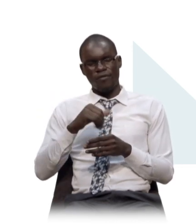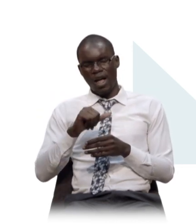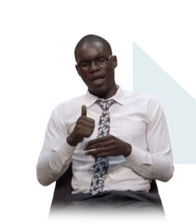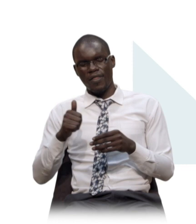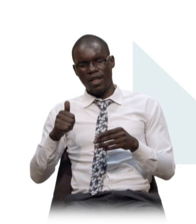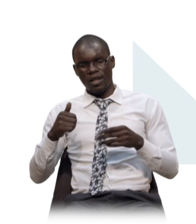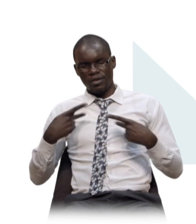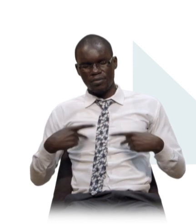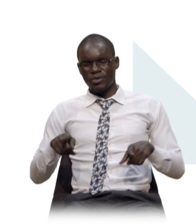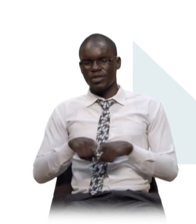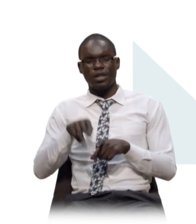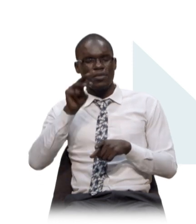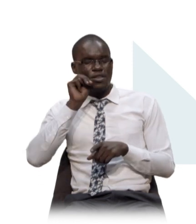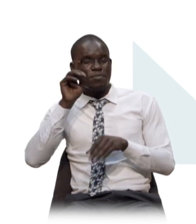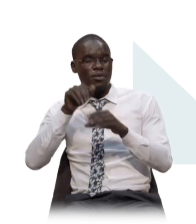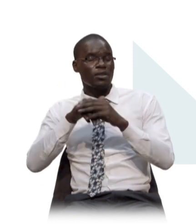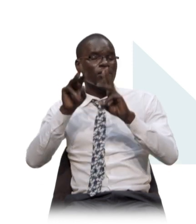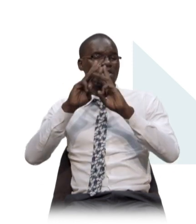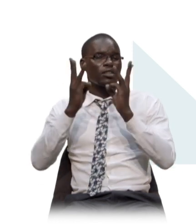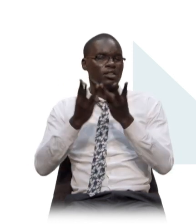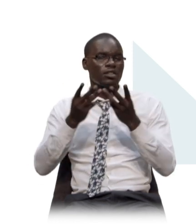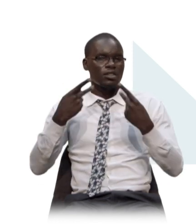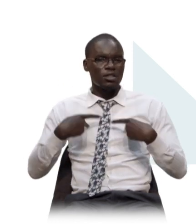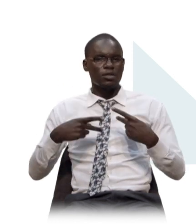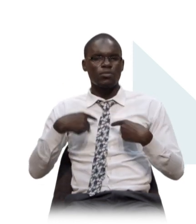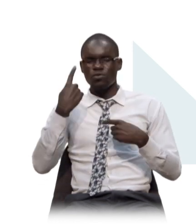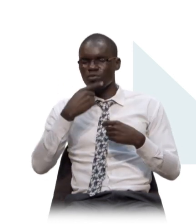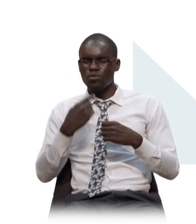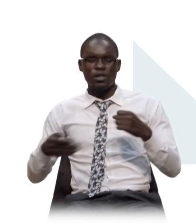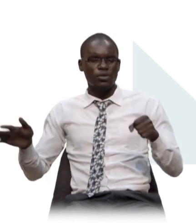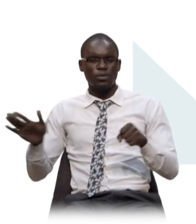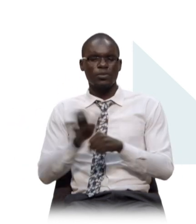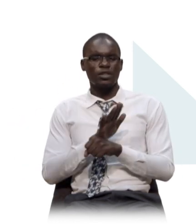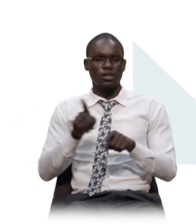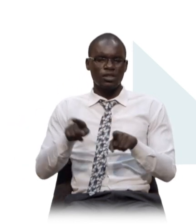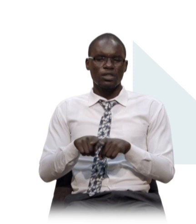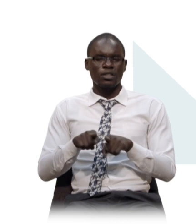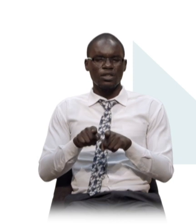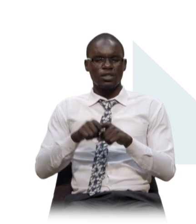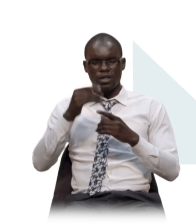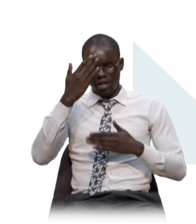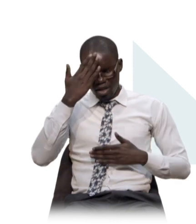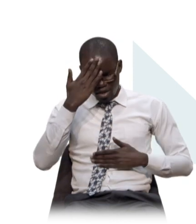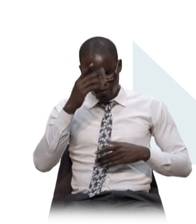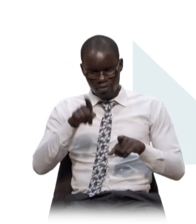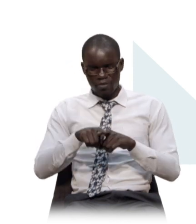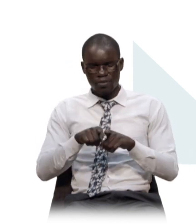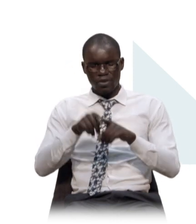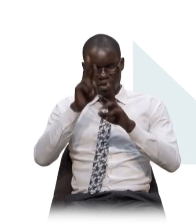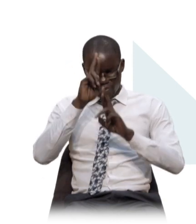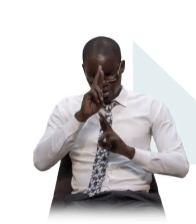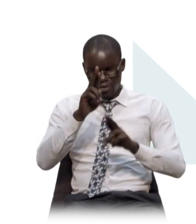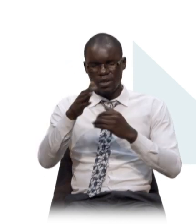mmoja aliye kama yeye duniani, mtu mkamilifu na mwelekevu, mwenye kumcha Mungu